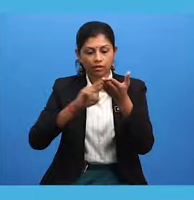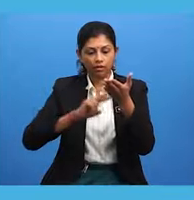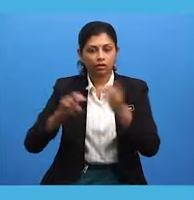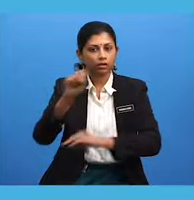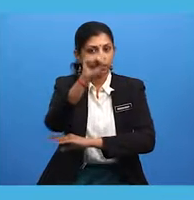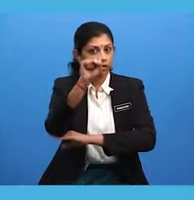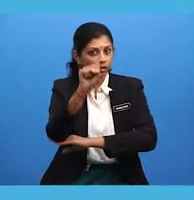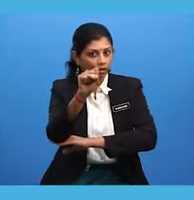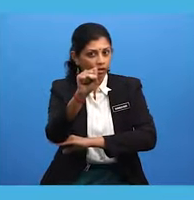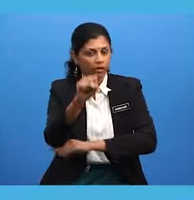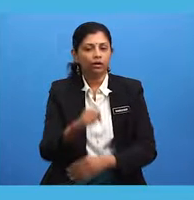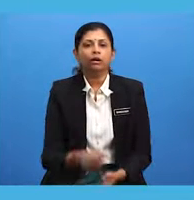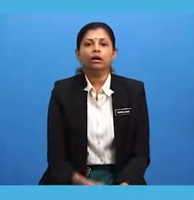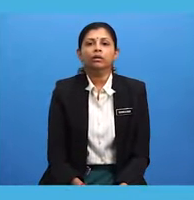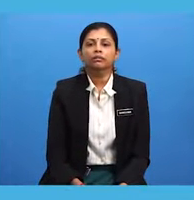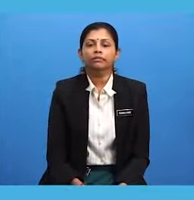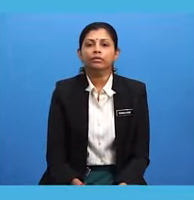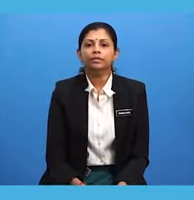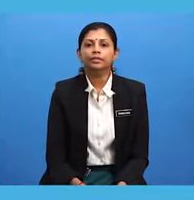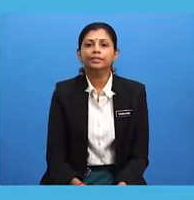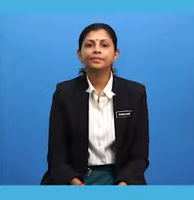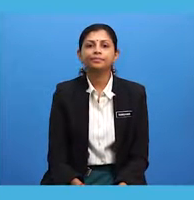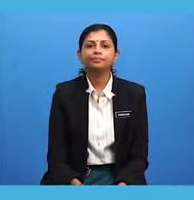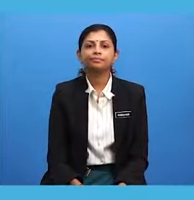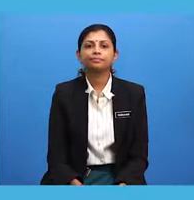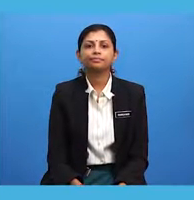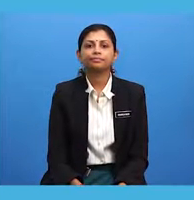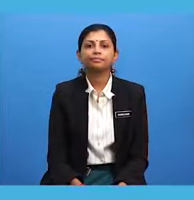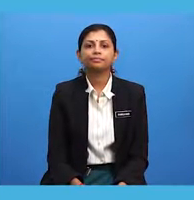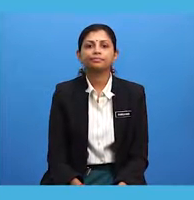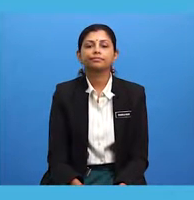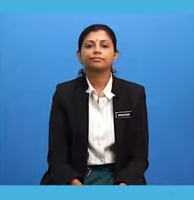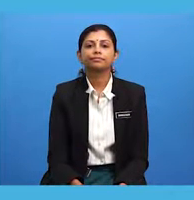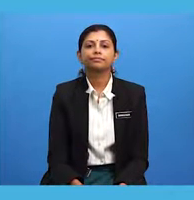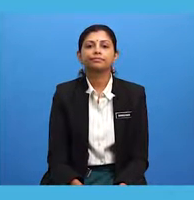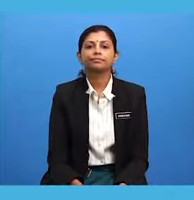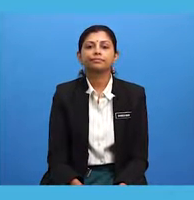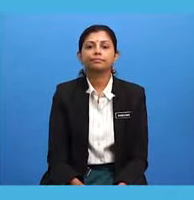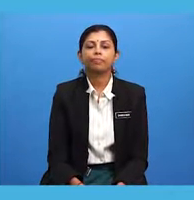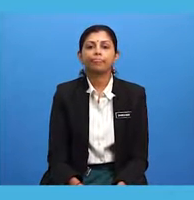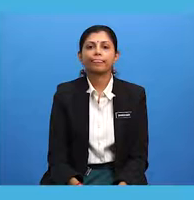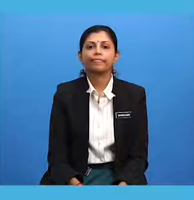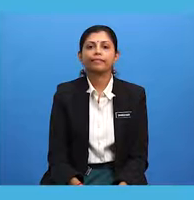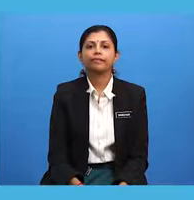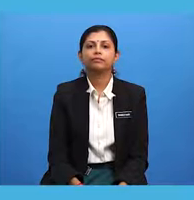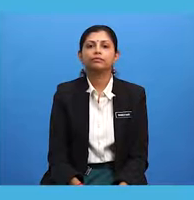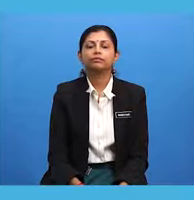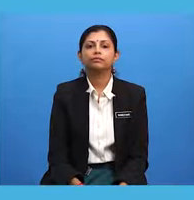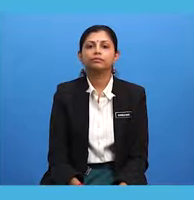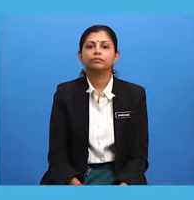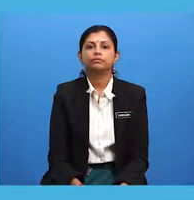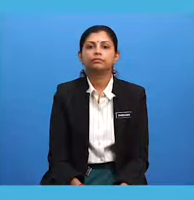Berdasarkan rajah di atas, nyatakan satu hormon yang dibebaskan oleh